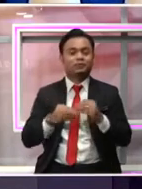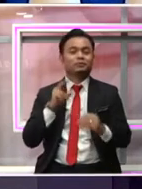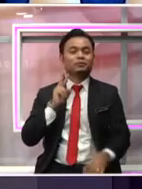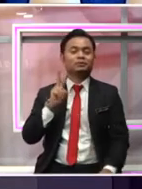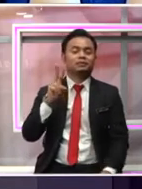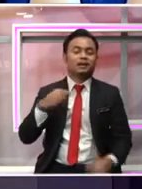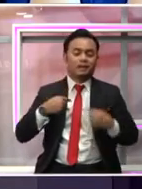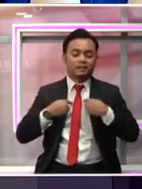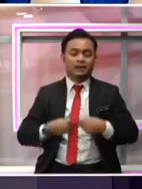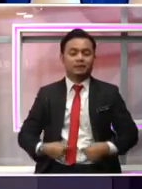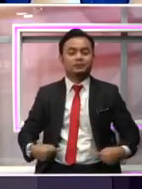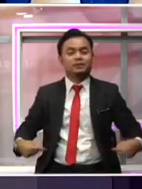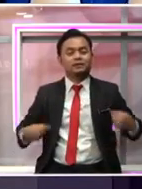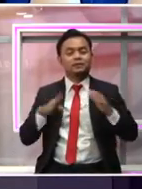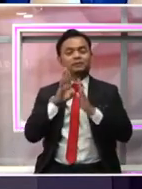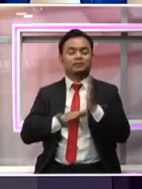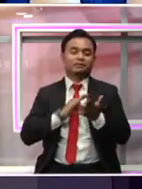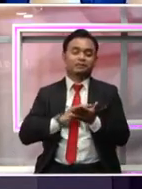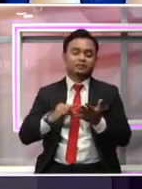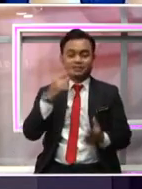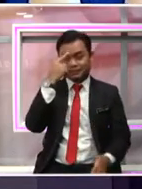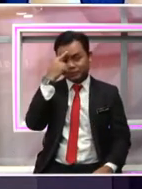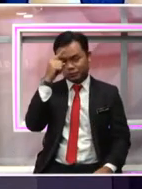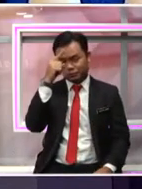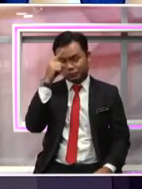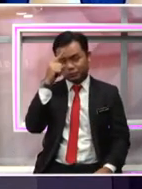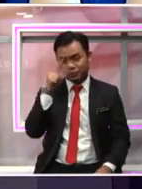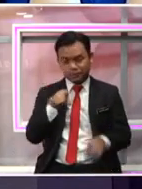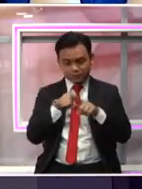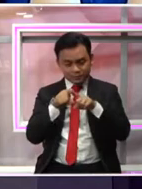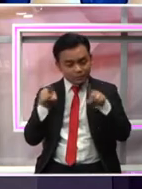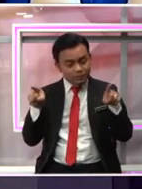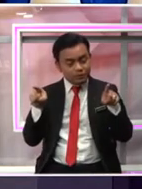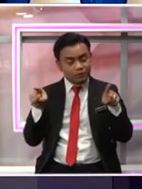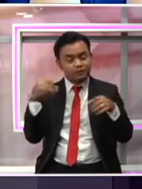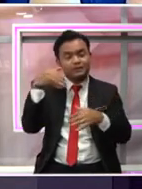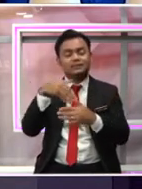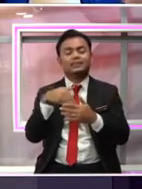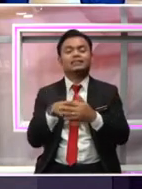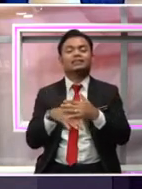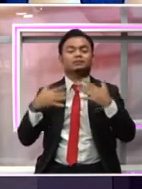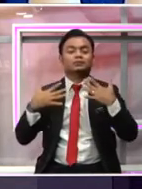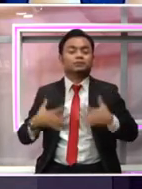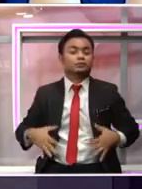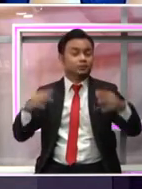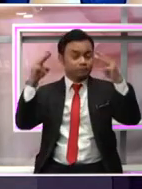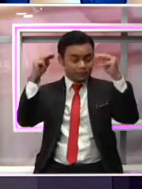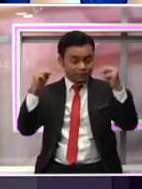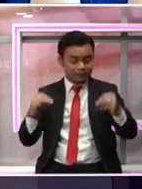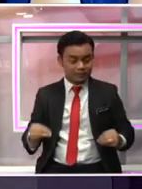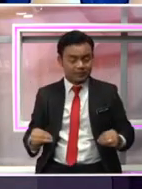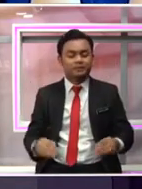berfungsi untuk tempat kosong di dalam tubuh manusia sudah pastinya jawaban ya